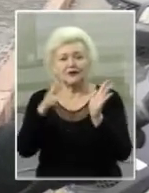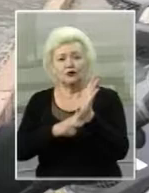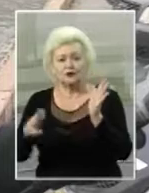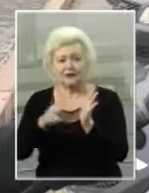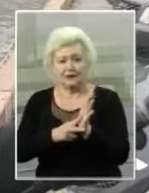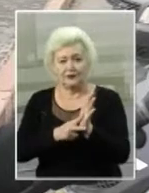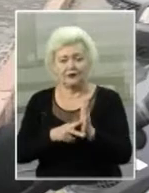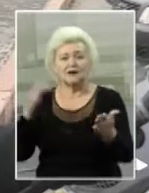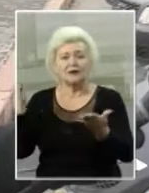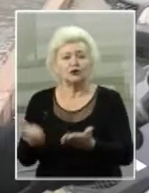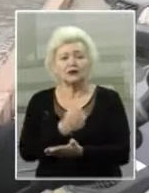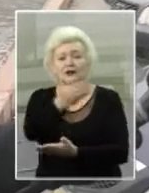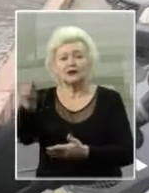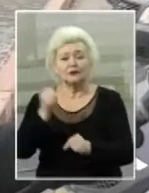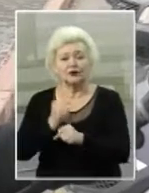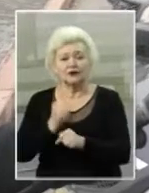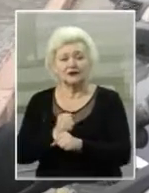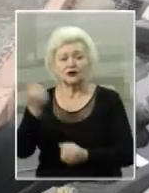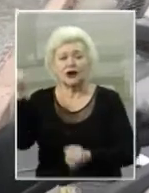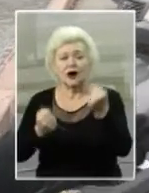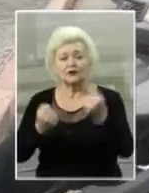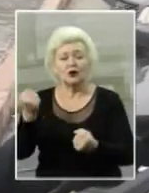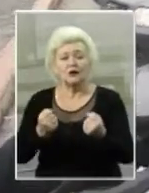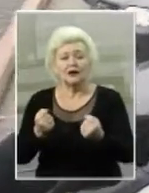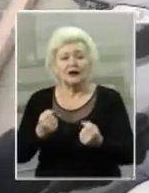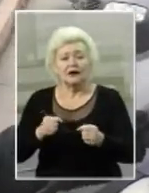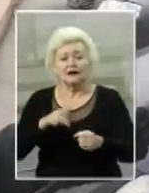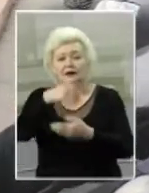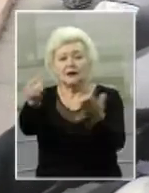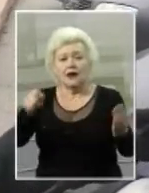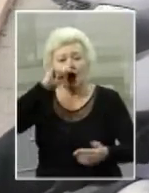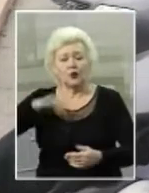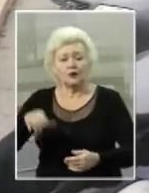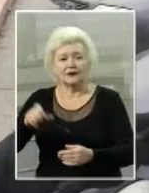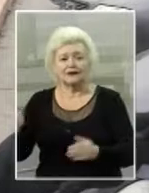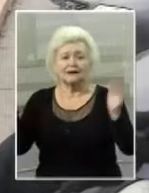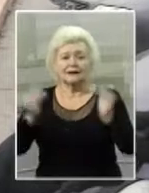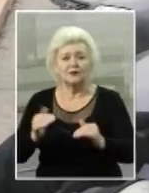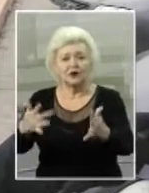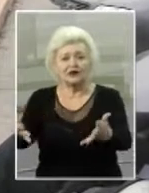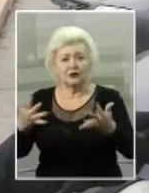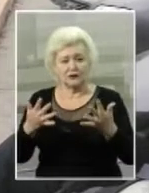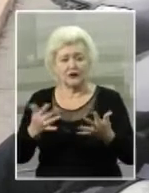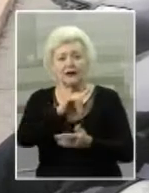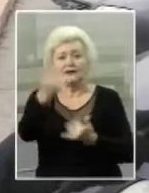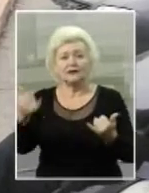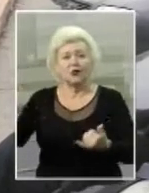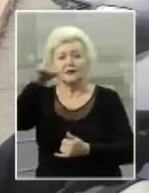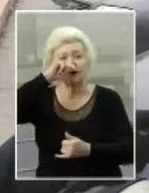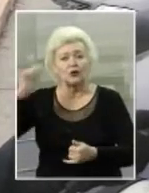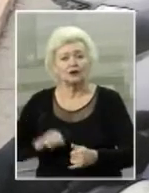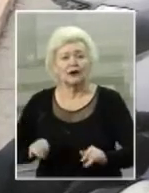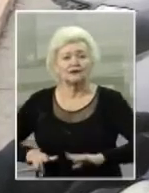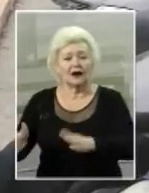88. Досяжними вони не зробили автомобілі для українців, вони стали ще менш досяжні. У зв'язку з цим у нас була сьогодні всеукраїнська акція